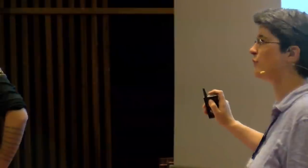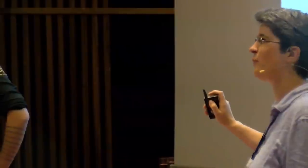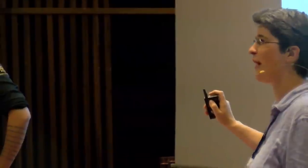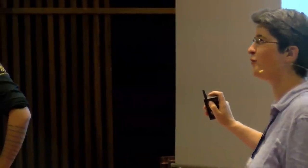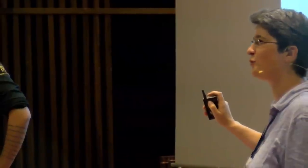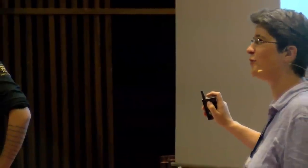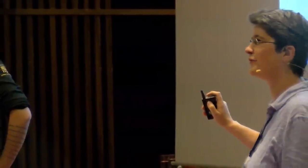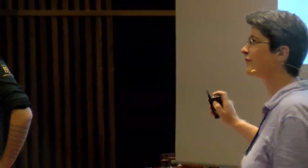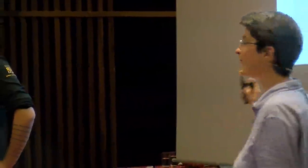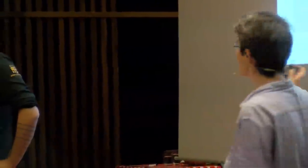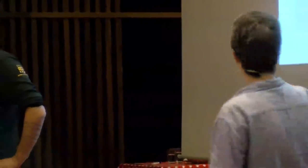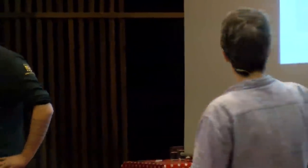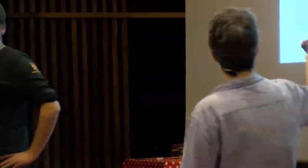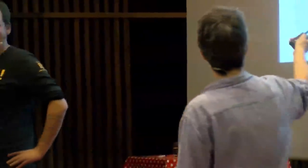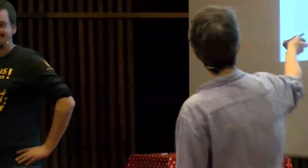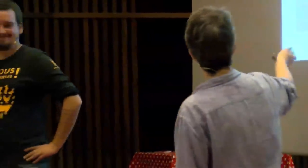Ils sont partout.